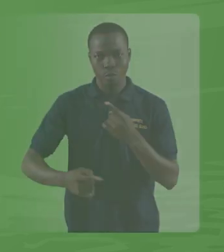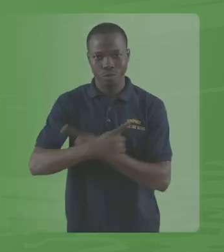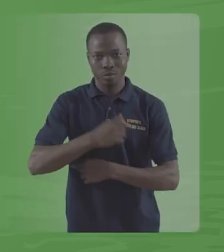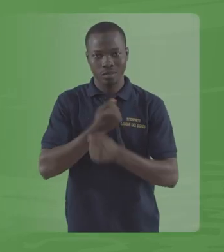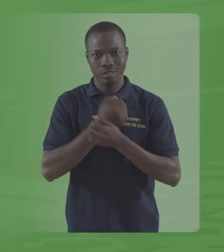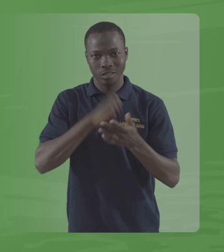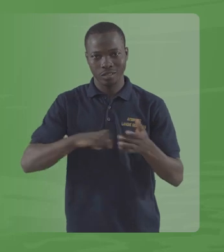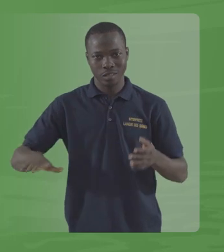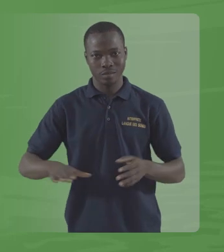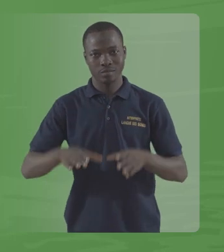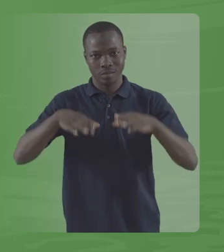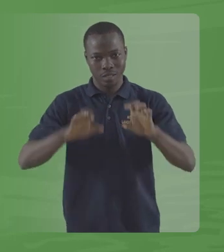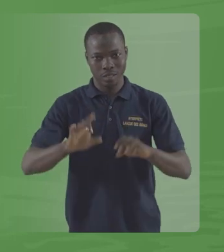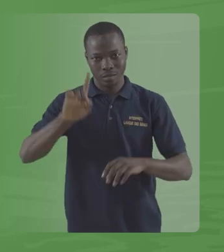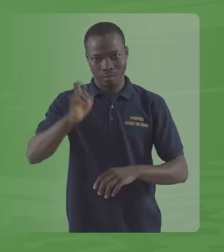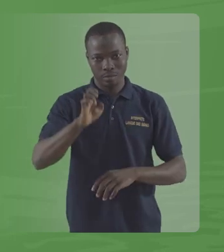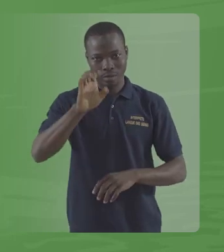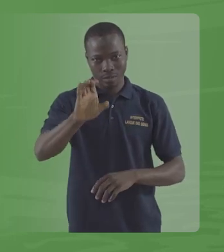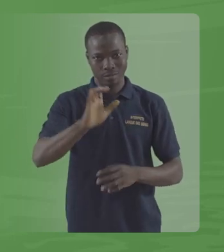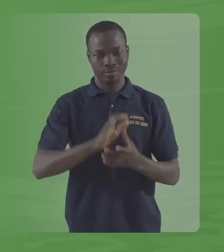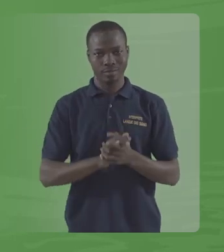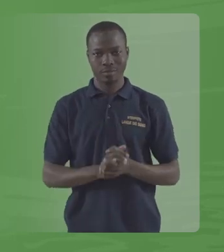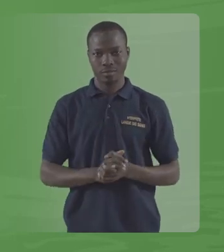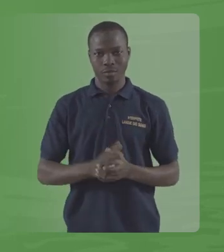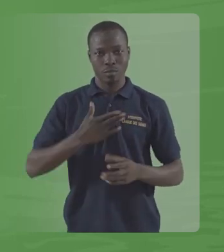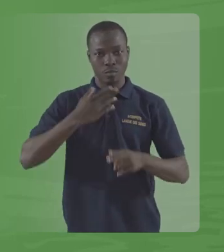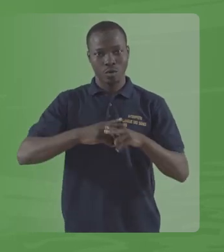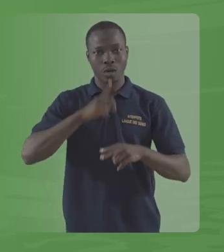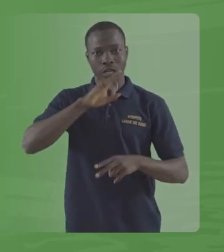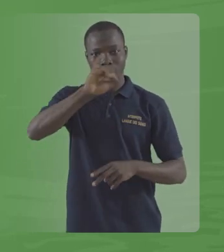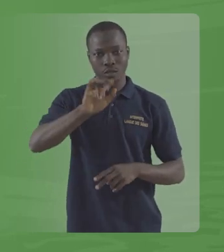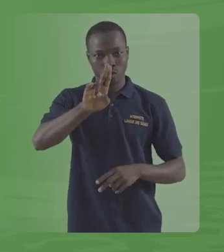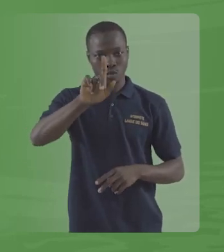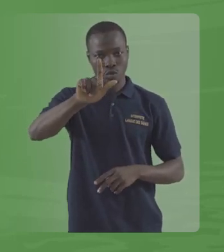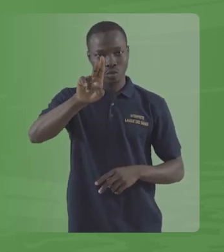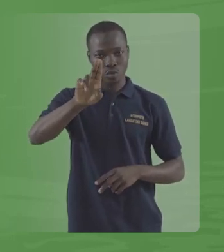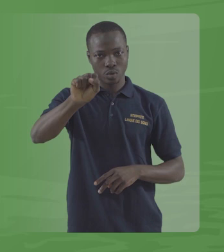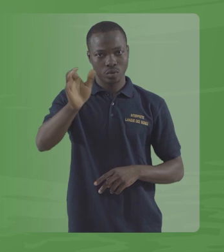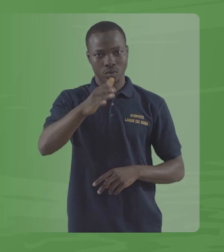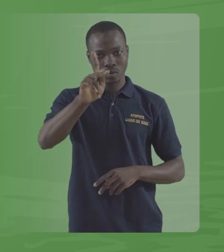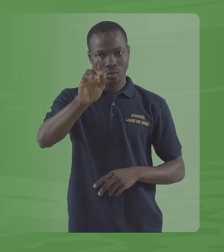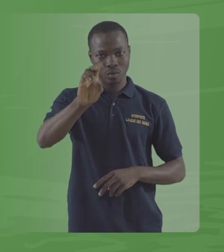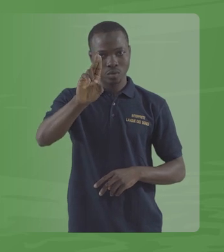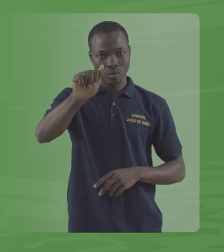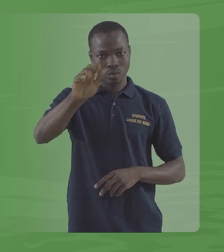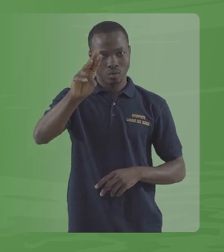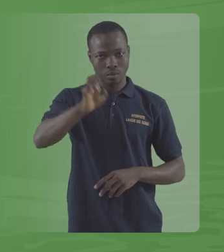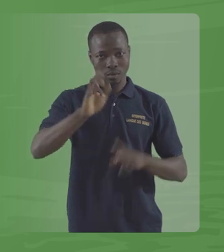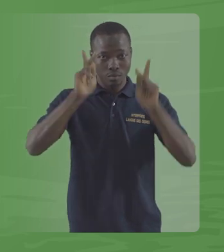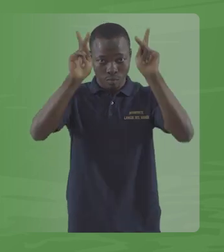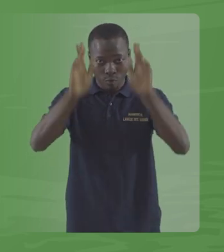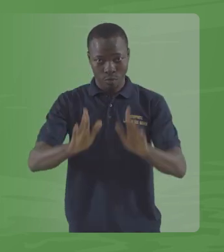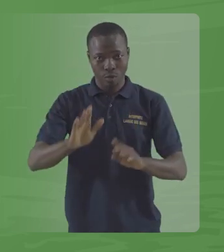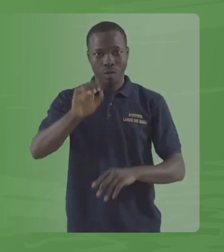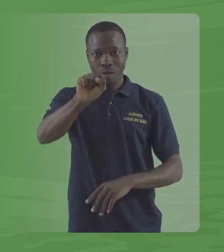Bonjour, chers élèves de la première C. Je me nomme Julius Kwame, professeur